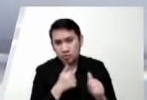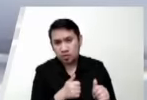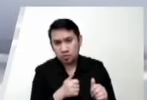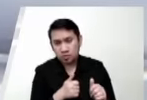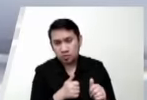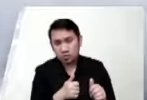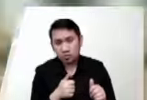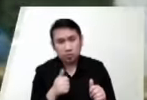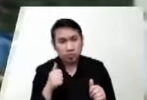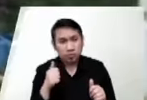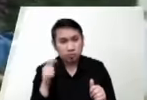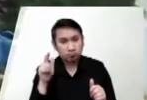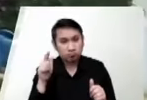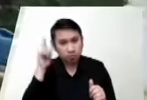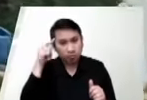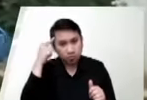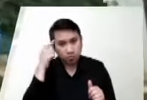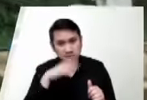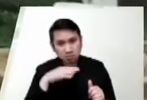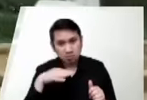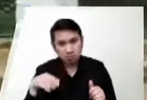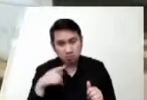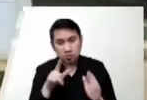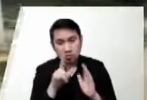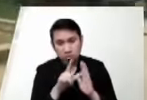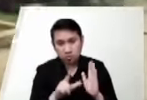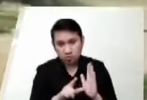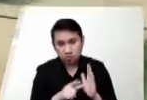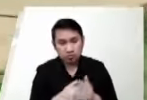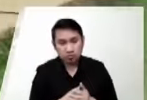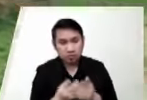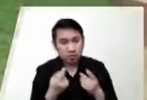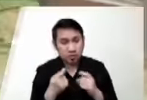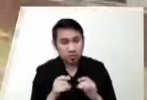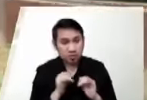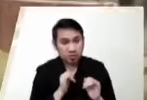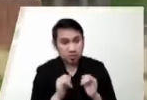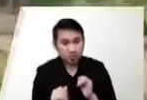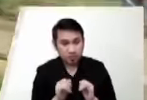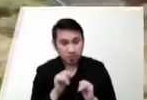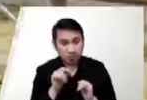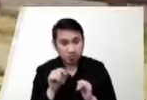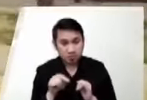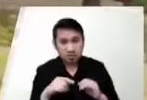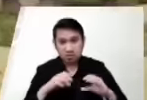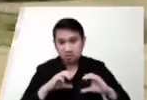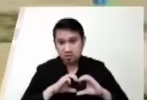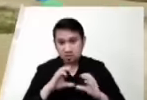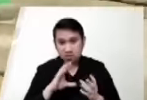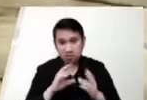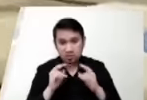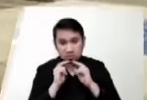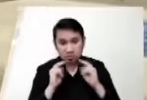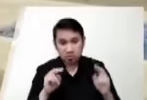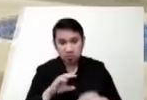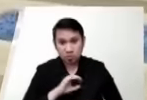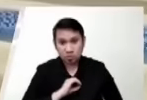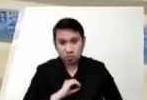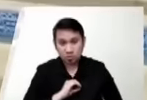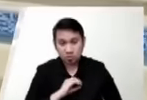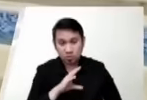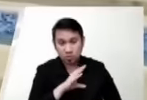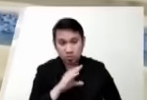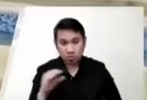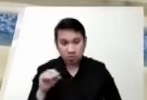government ang batas. Patuloy pa rin hinihinga ng panayam at pahayag ng GMA Integrated News ang may-ari at pamunuan